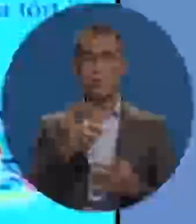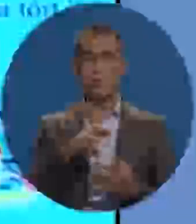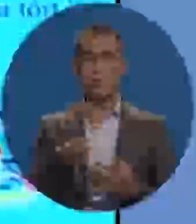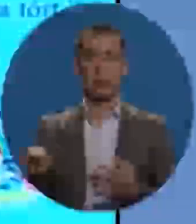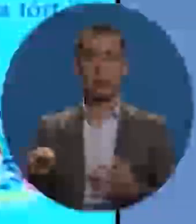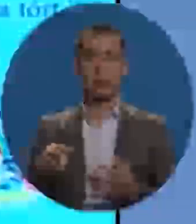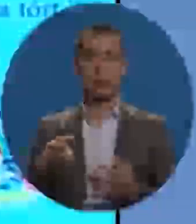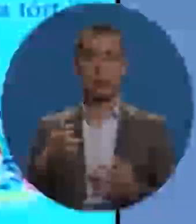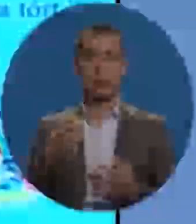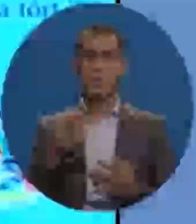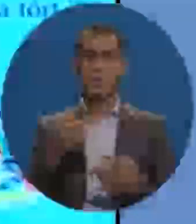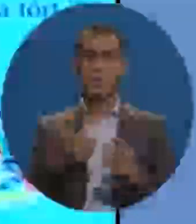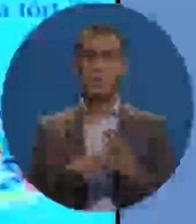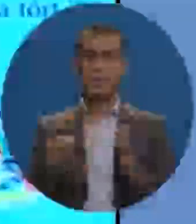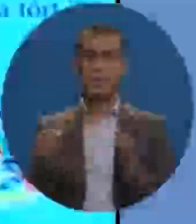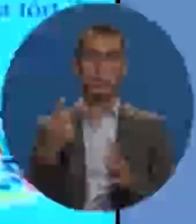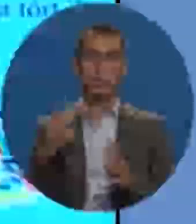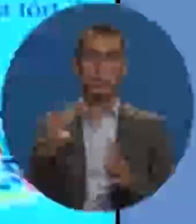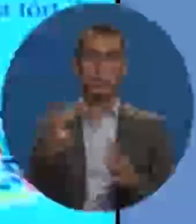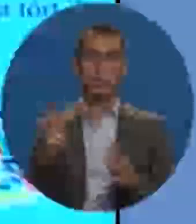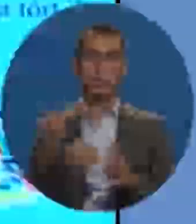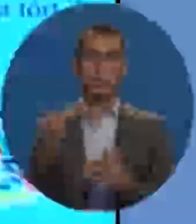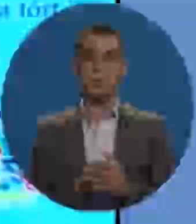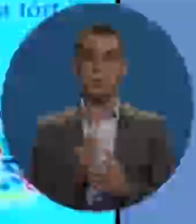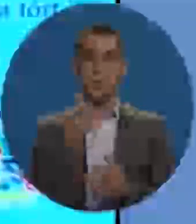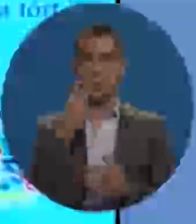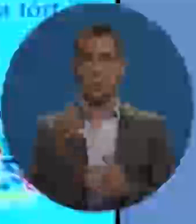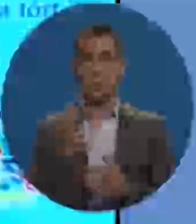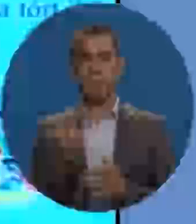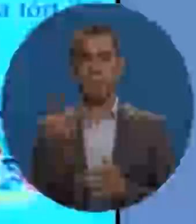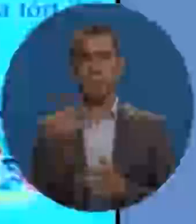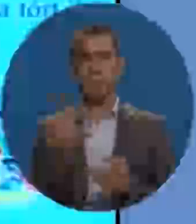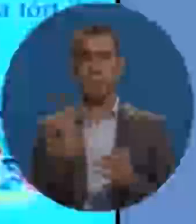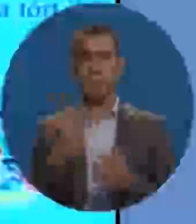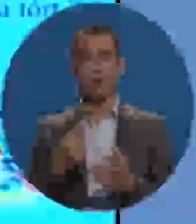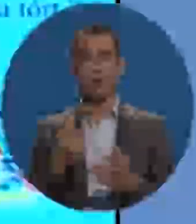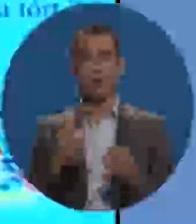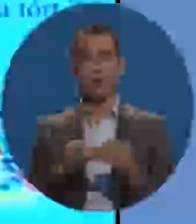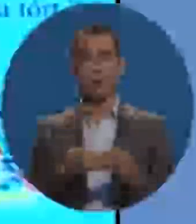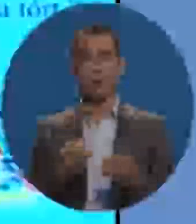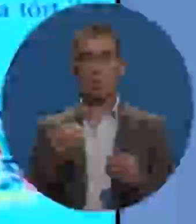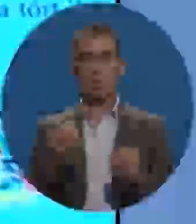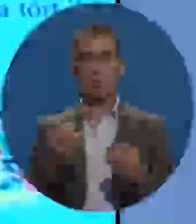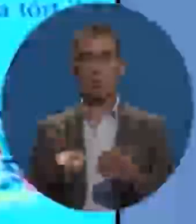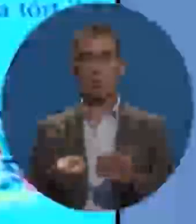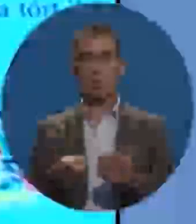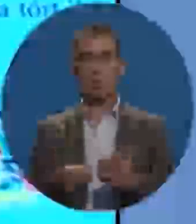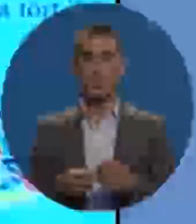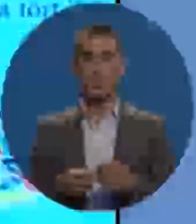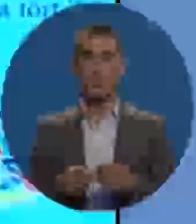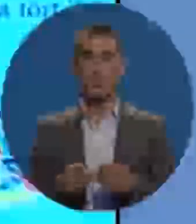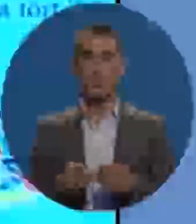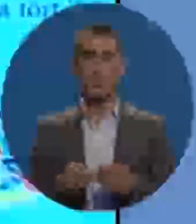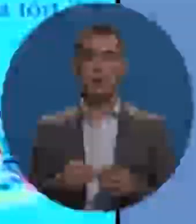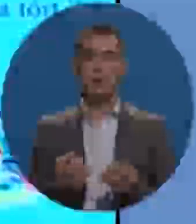3 624 000. Демек, қаран, бірліклер, оңлықлар, жүзліклер,